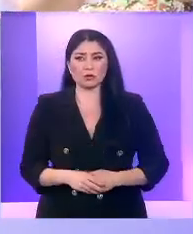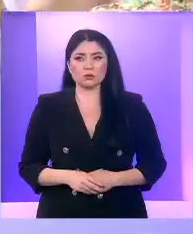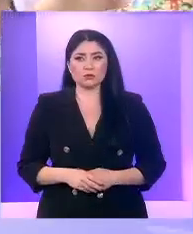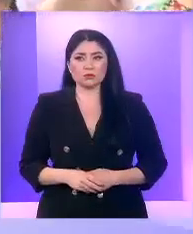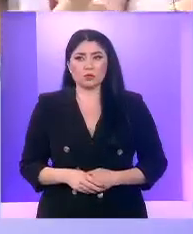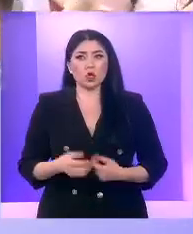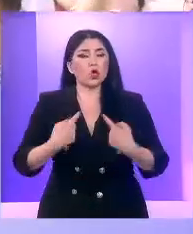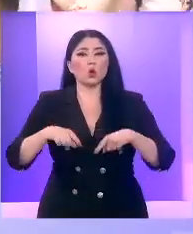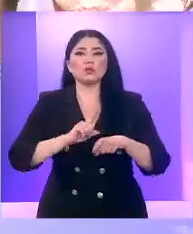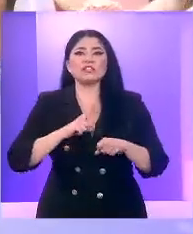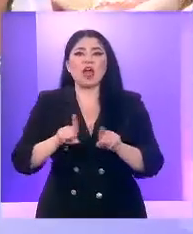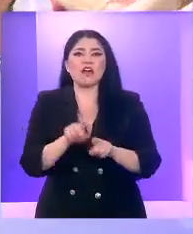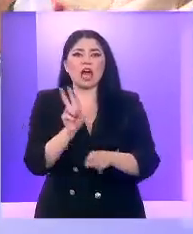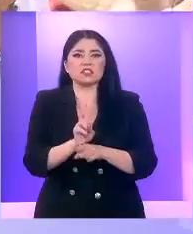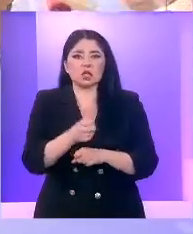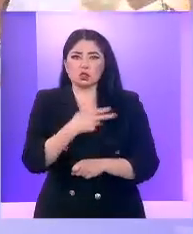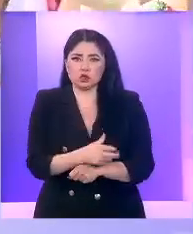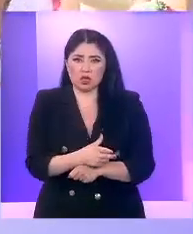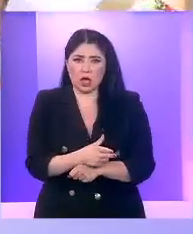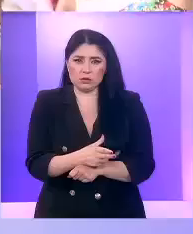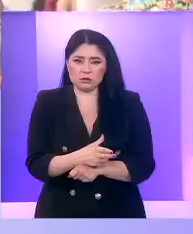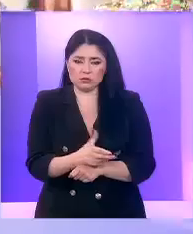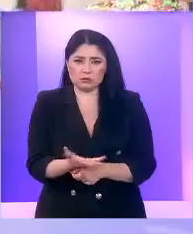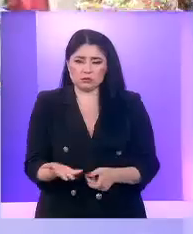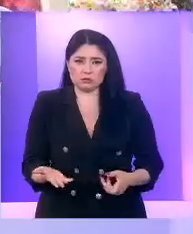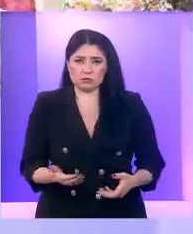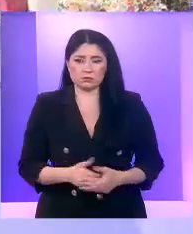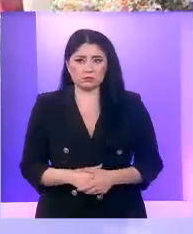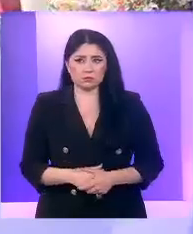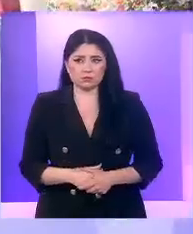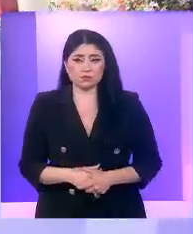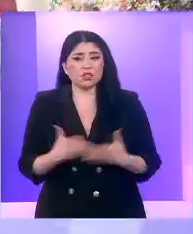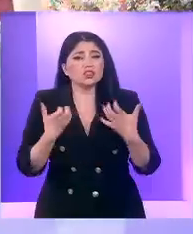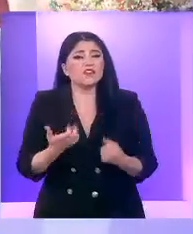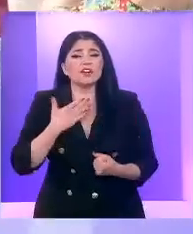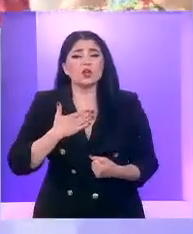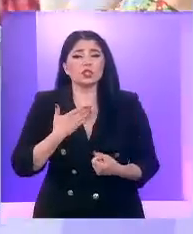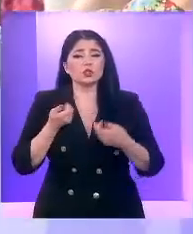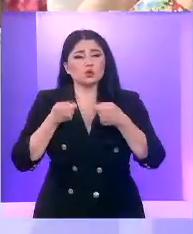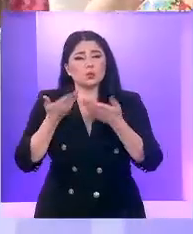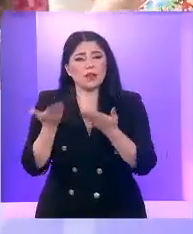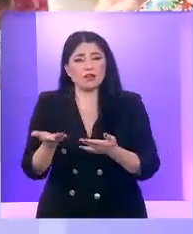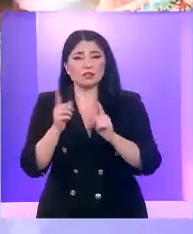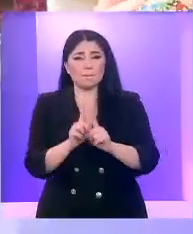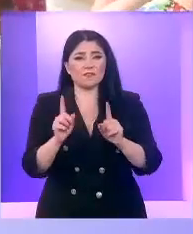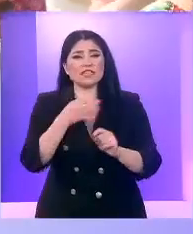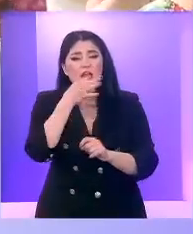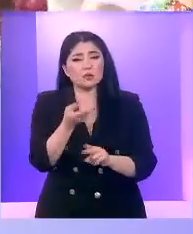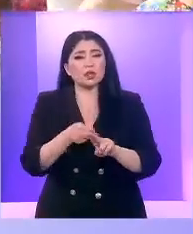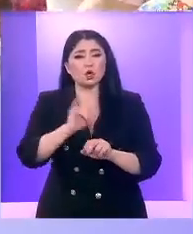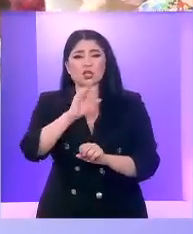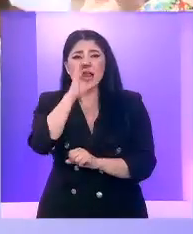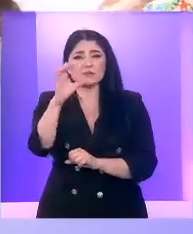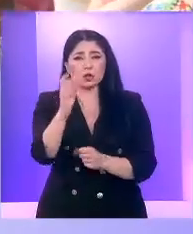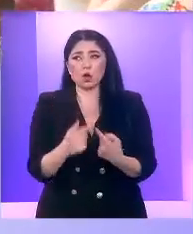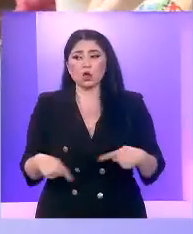suntem asistat social. Ce vă doriți dumneavoastră, profesorii, să le reamintim